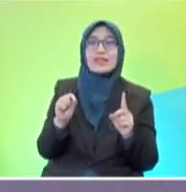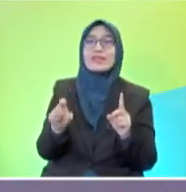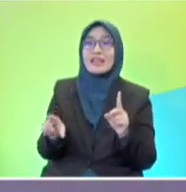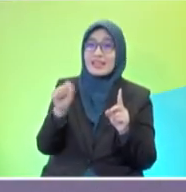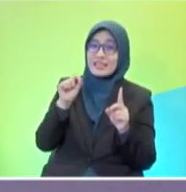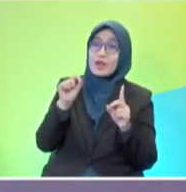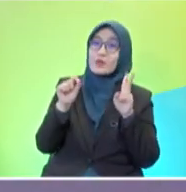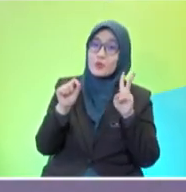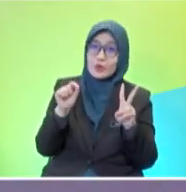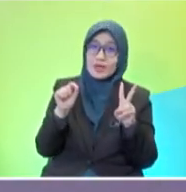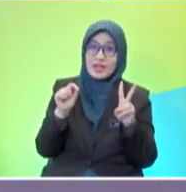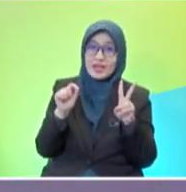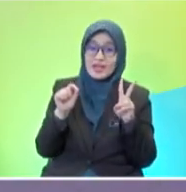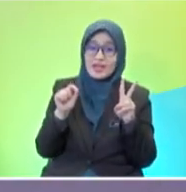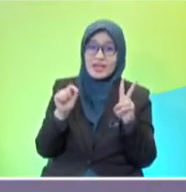1 2